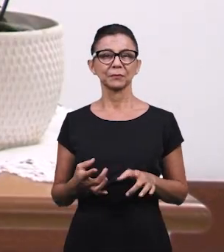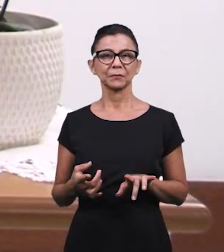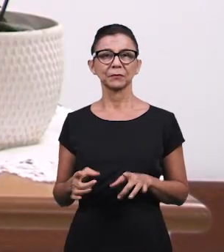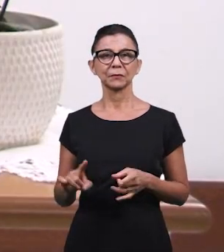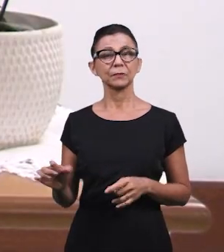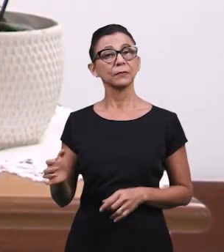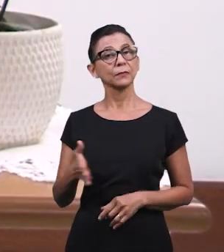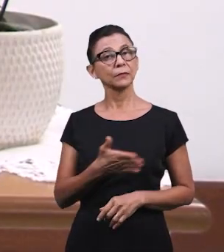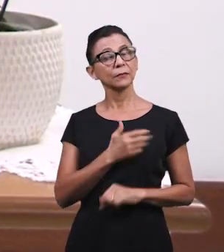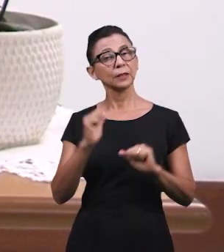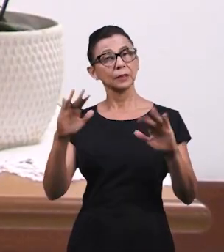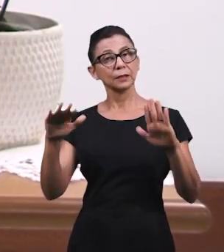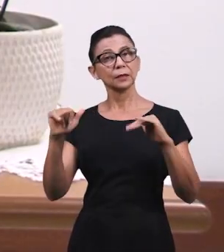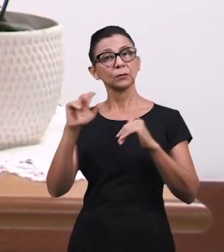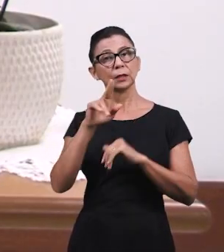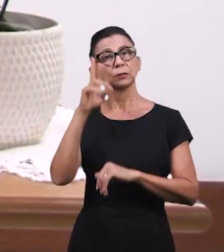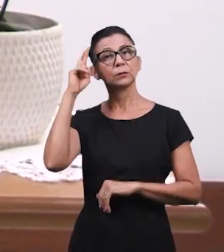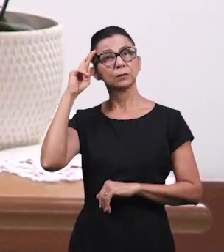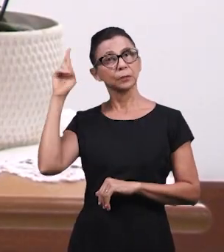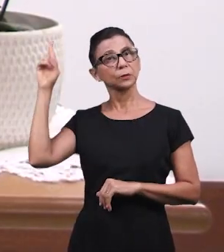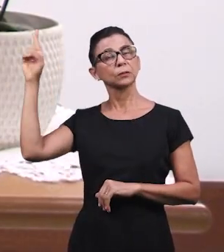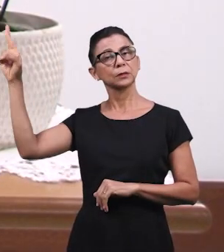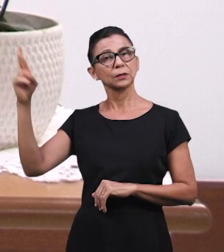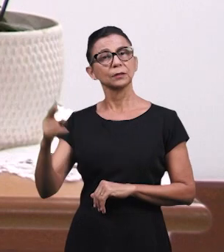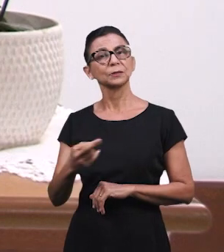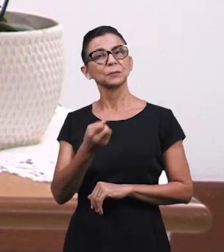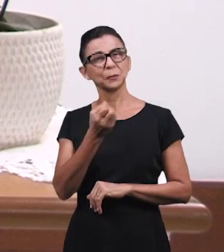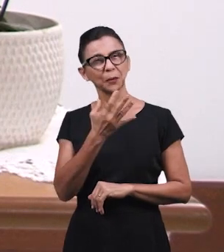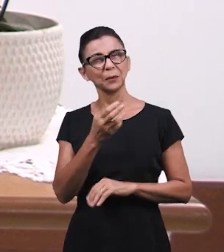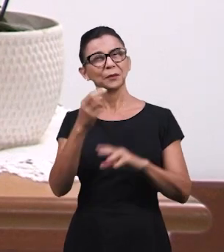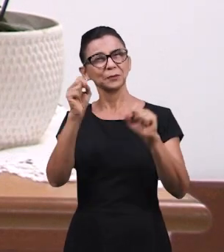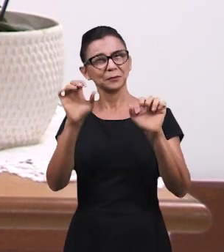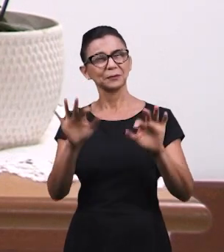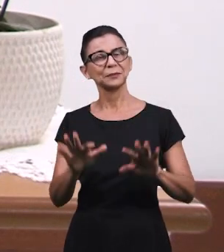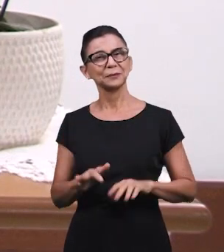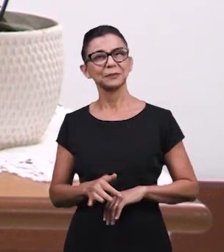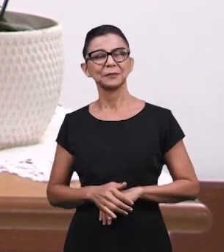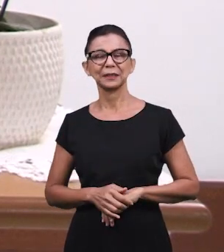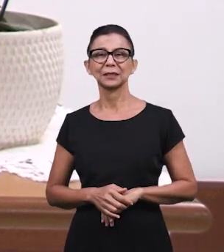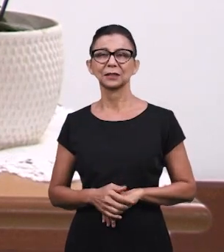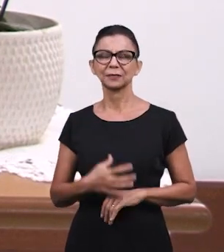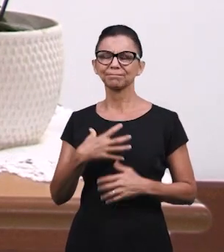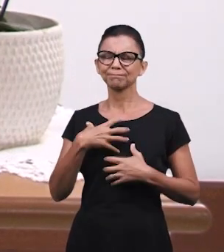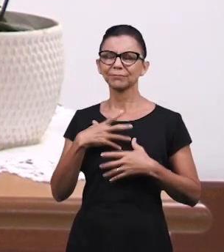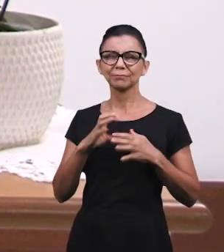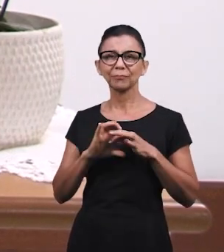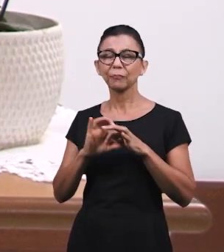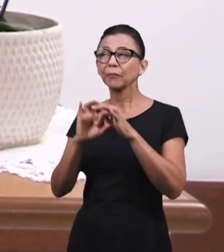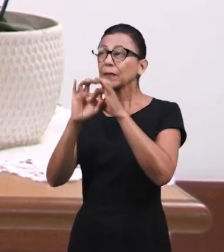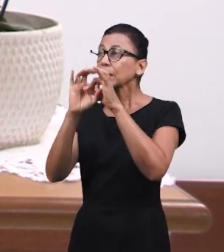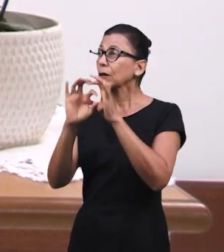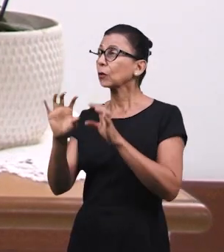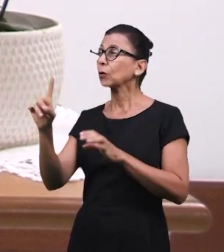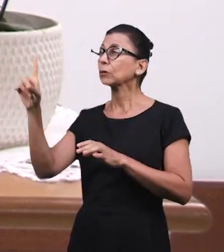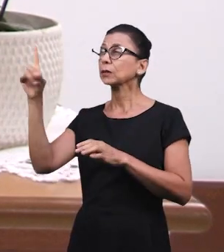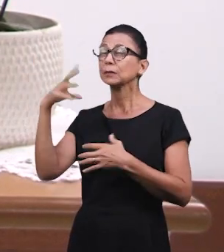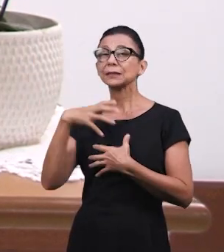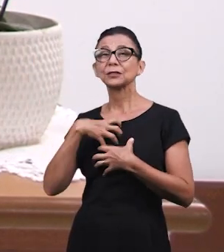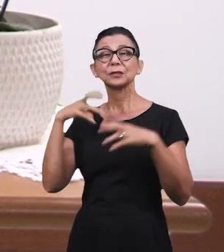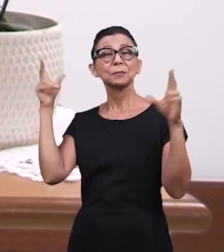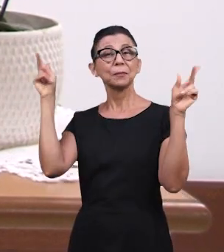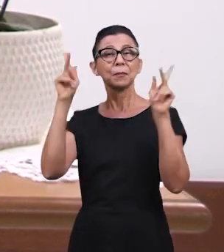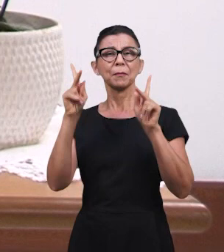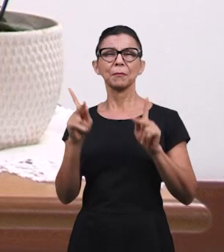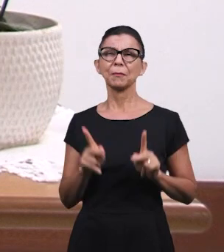Да будет прославлено имя нашего Господа, что за благословение находиться в общении с нашим Богом,